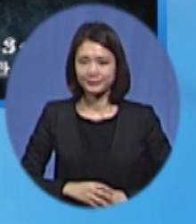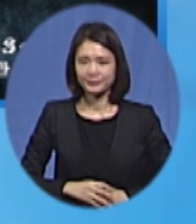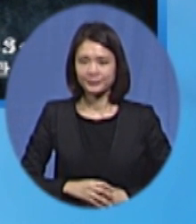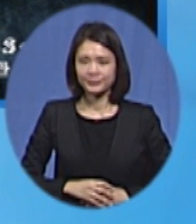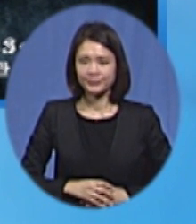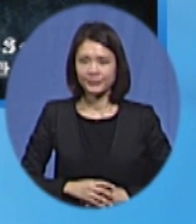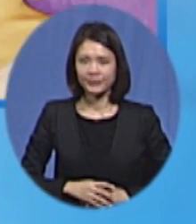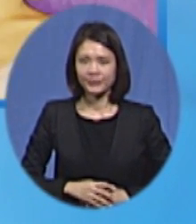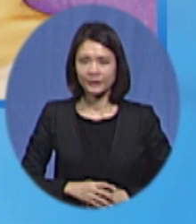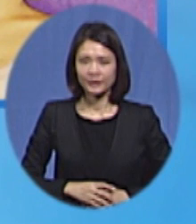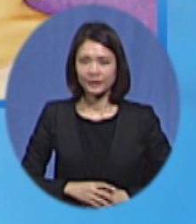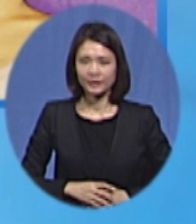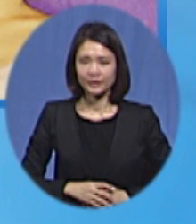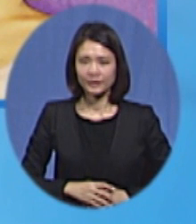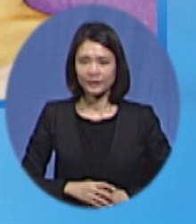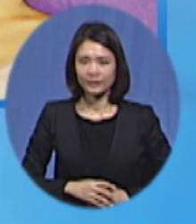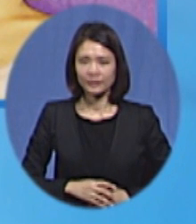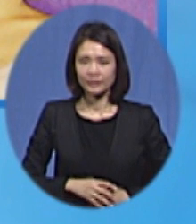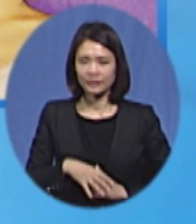마련돼 있습니다.